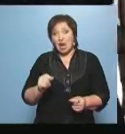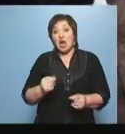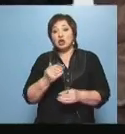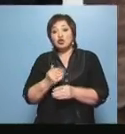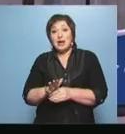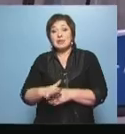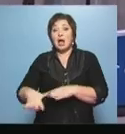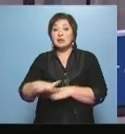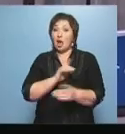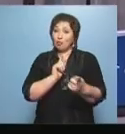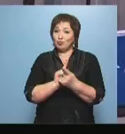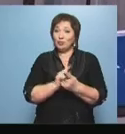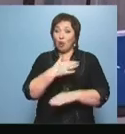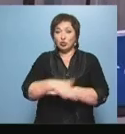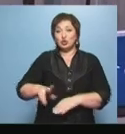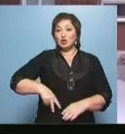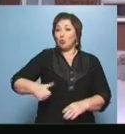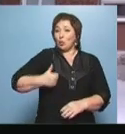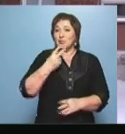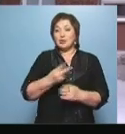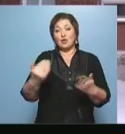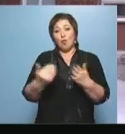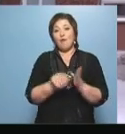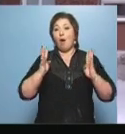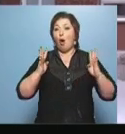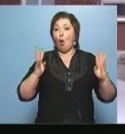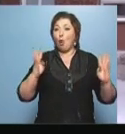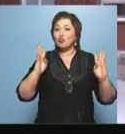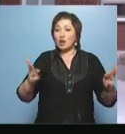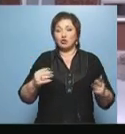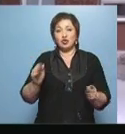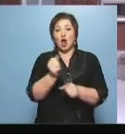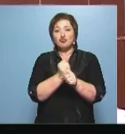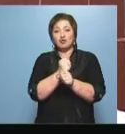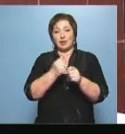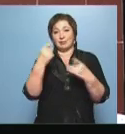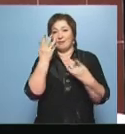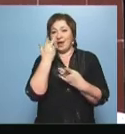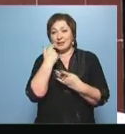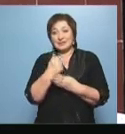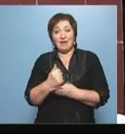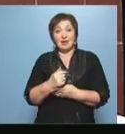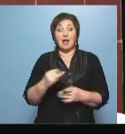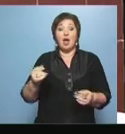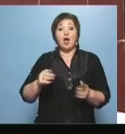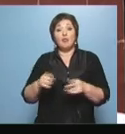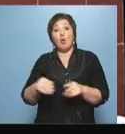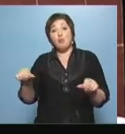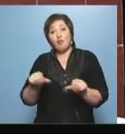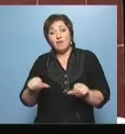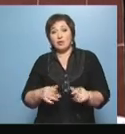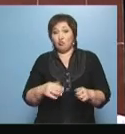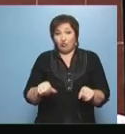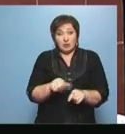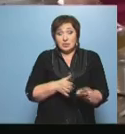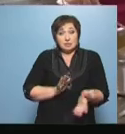улице. Директор с гордостью показывает новое ограждение модного шоколадного цвета в тон входной группе, школьным коридорам и буфету. В буфете, правда, теперь